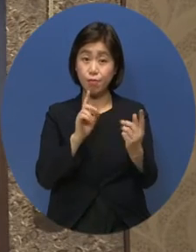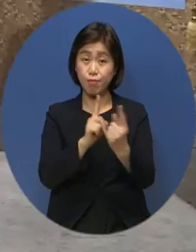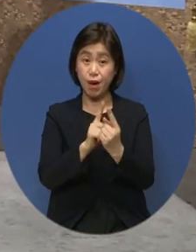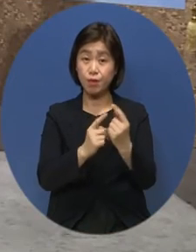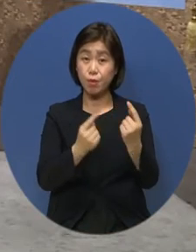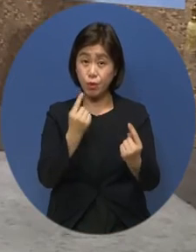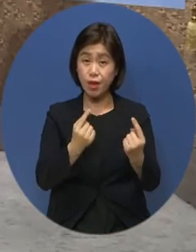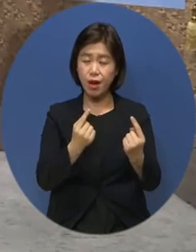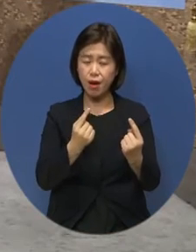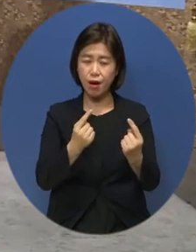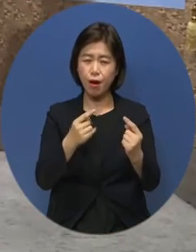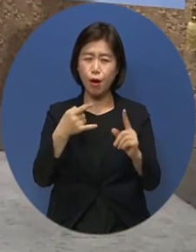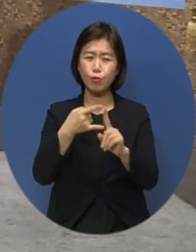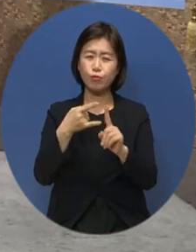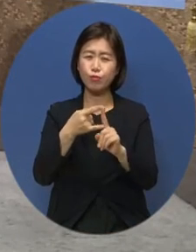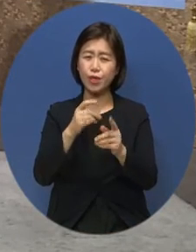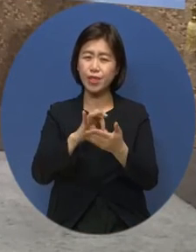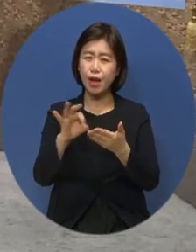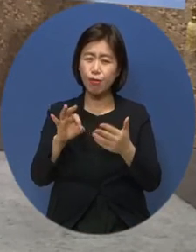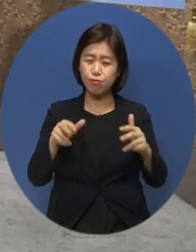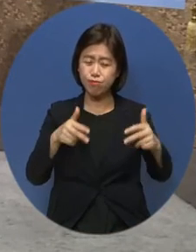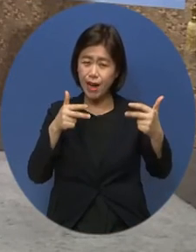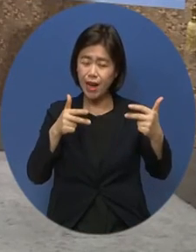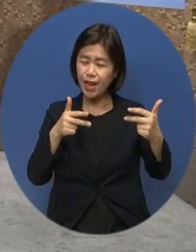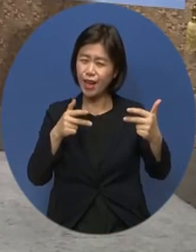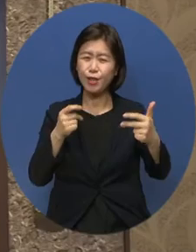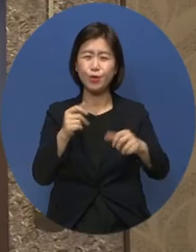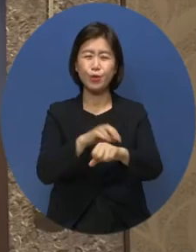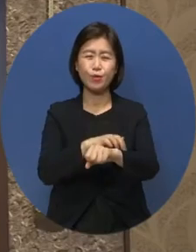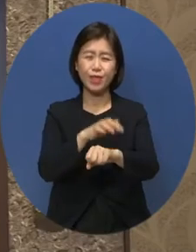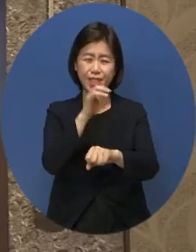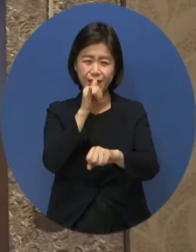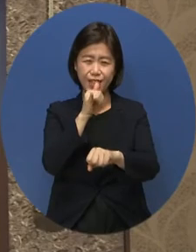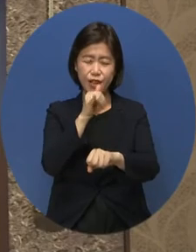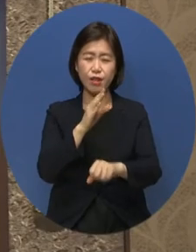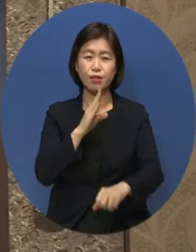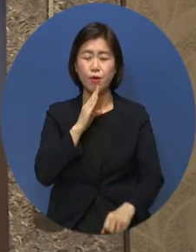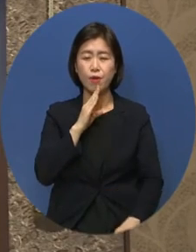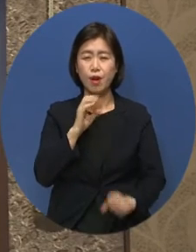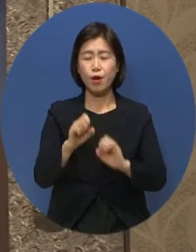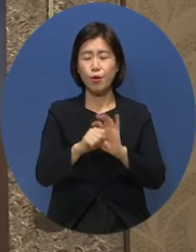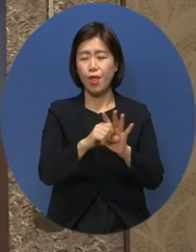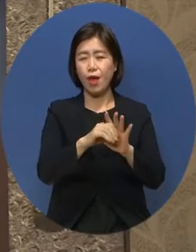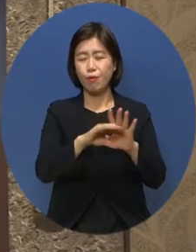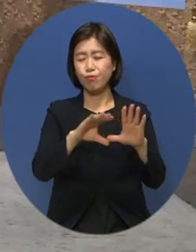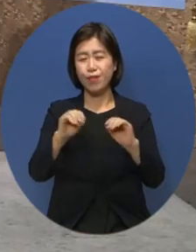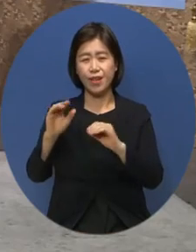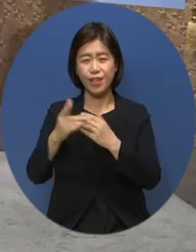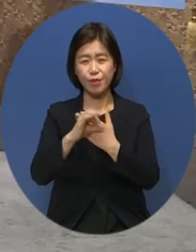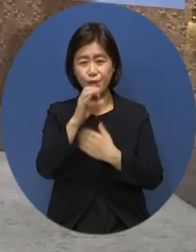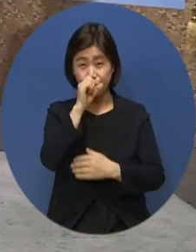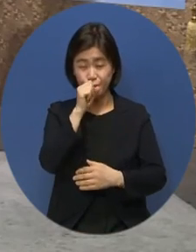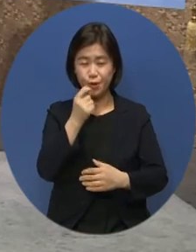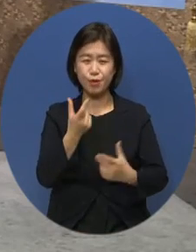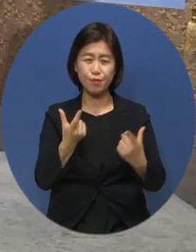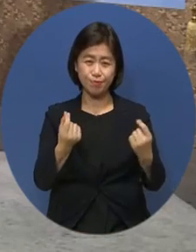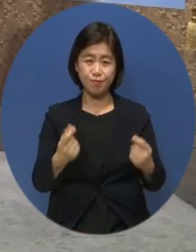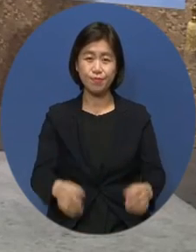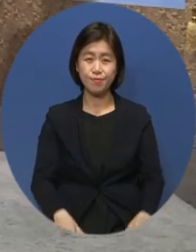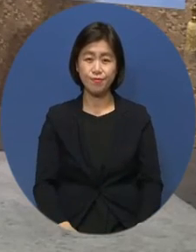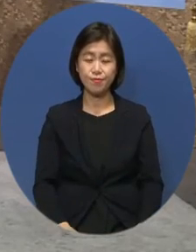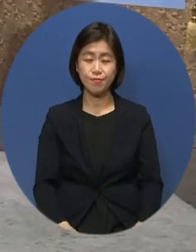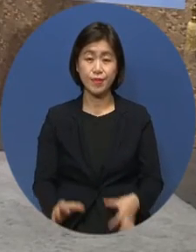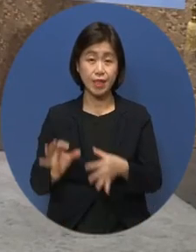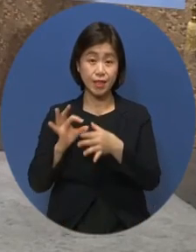하루빨리 후 라이거 종 시 기 됐으면 좋겠습니다 예 정말입니다 네 뭐 이렇게 간절히 기도하고 있습니다 네 그럼 이제 계속해서 질문